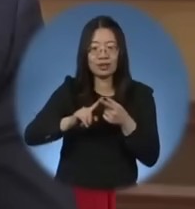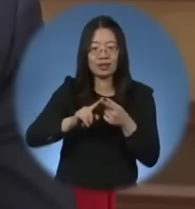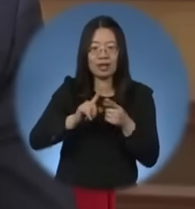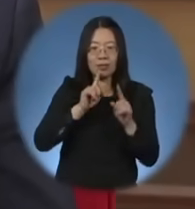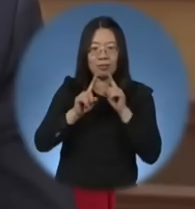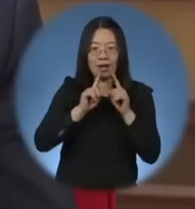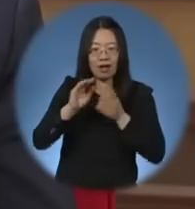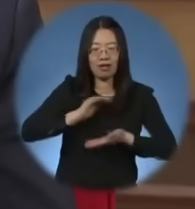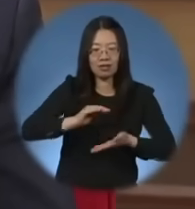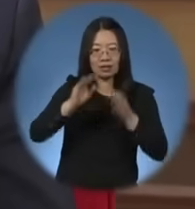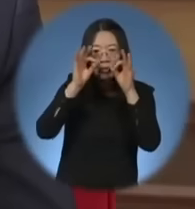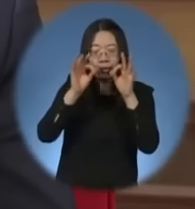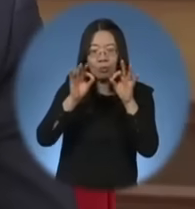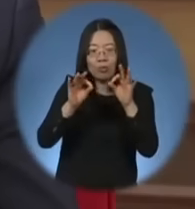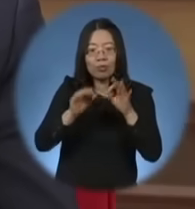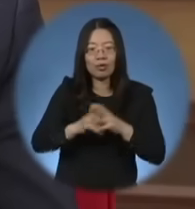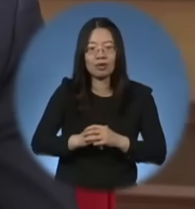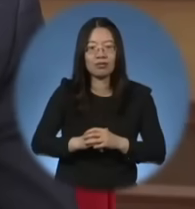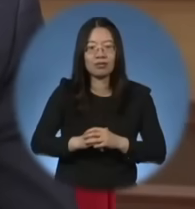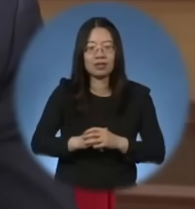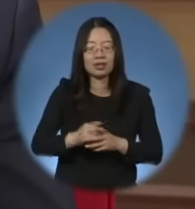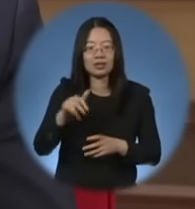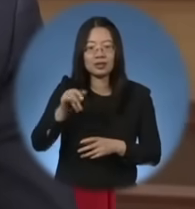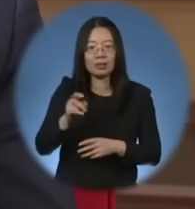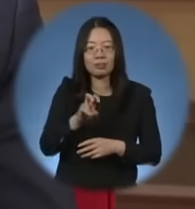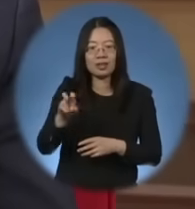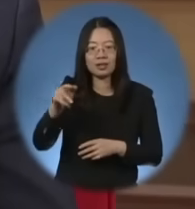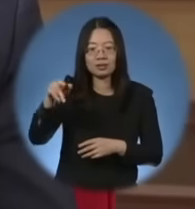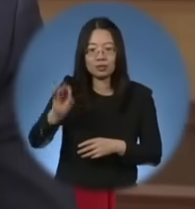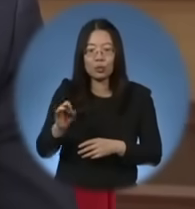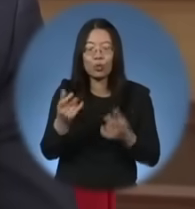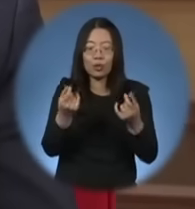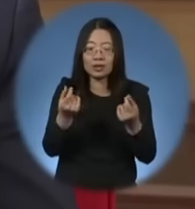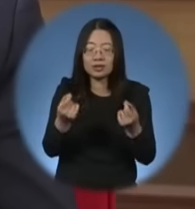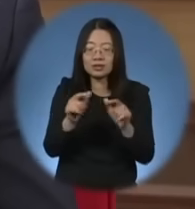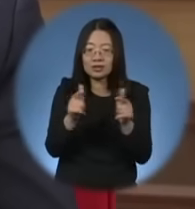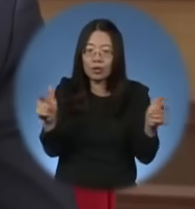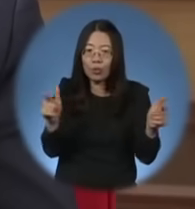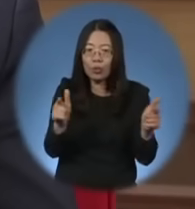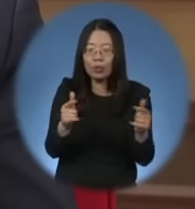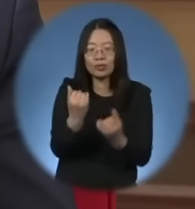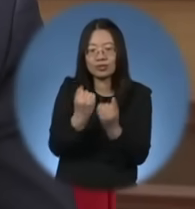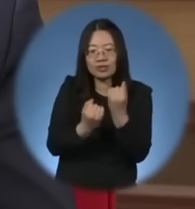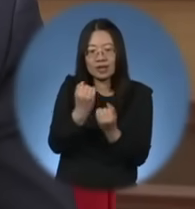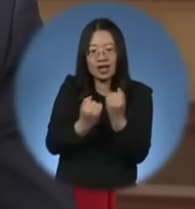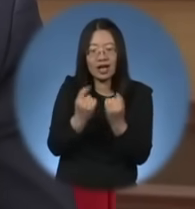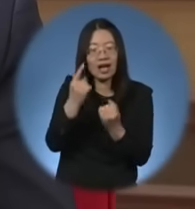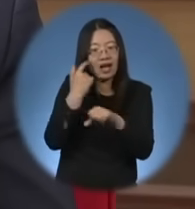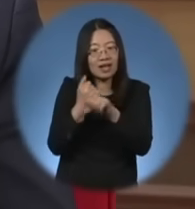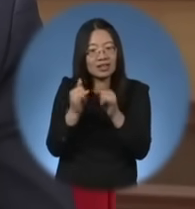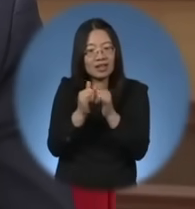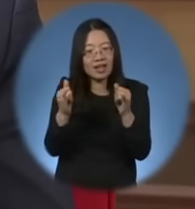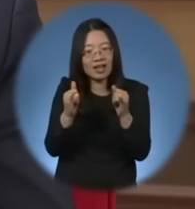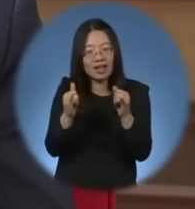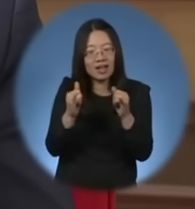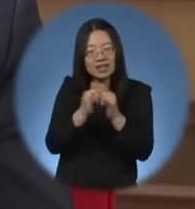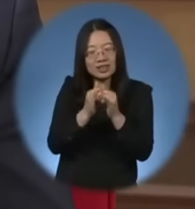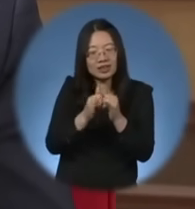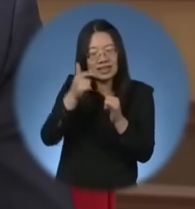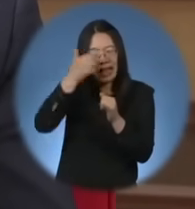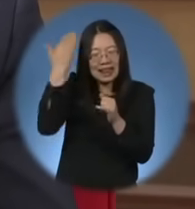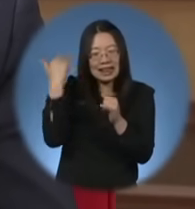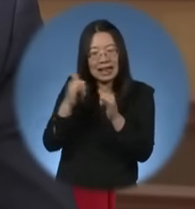에서 저 말씀하는데 뭐 천마총 뭐 이런 거 있잖아요 저 한 학자가 코고